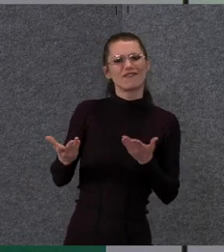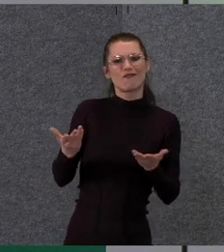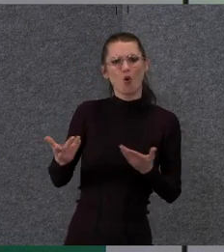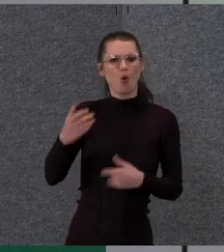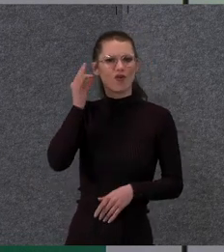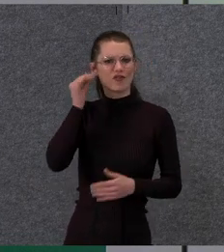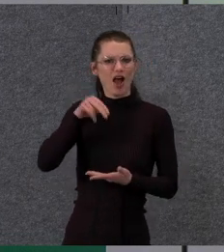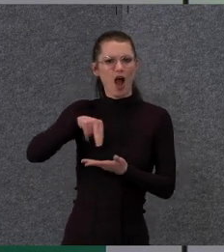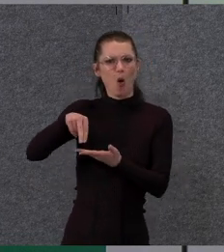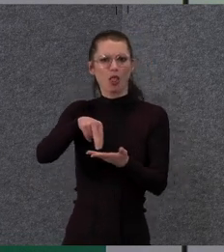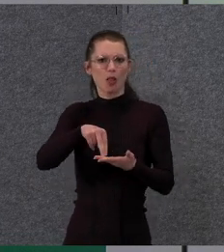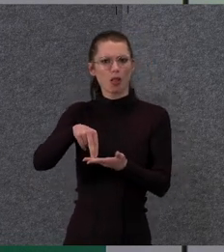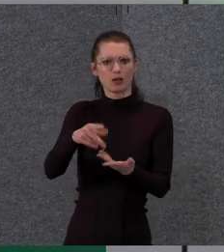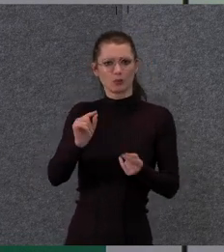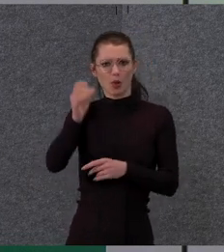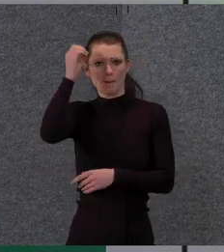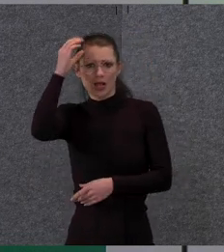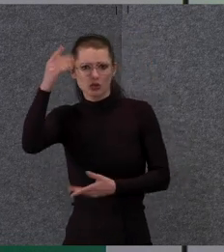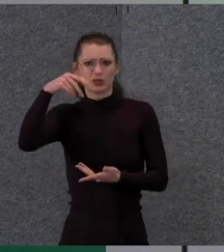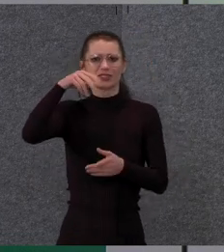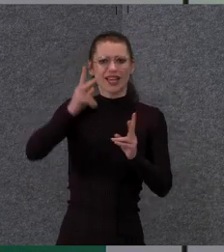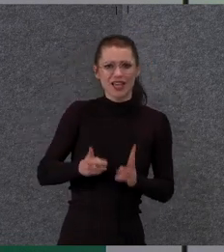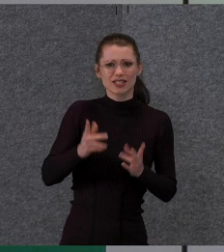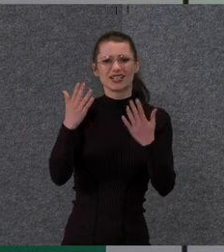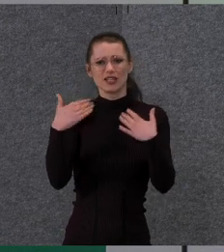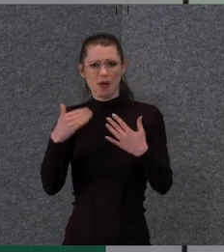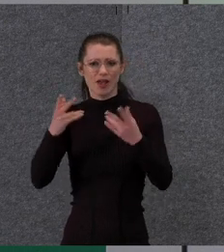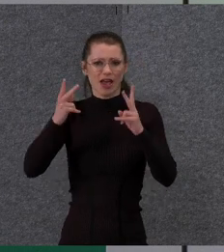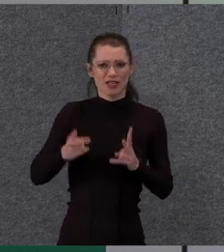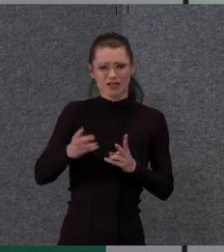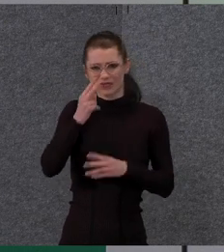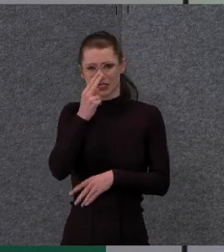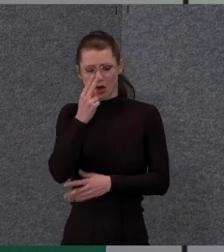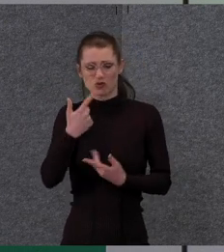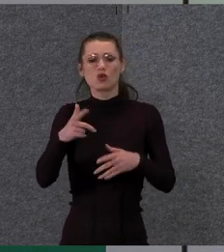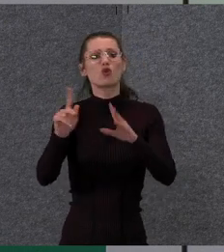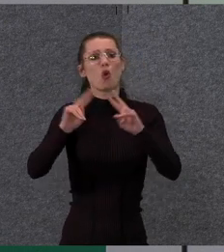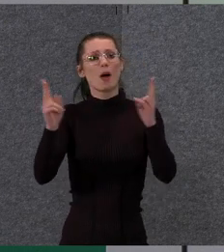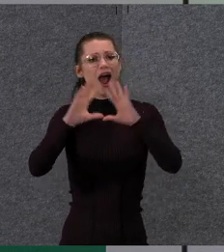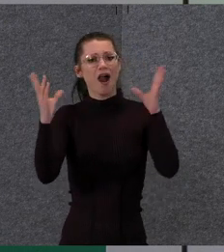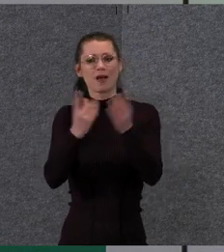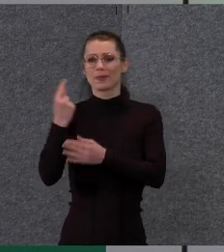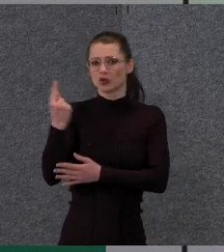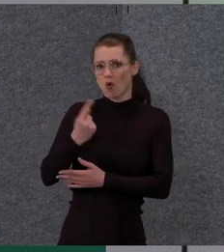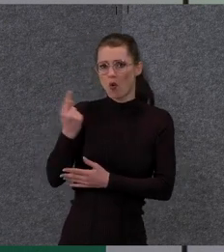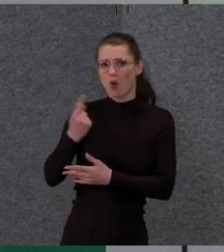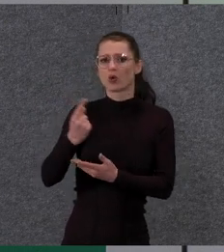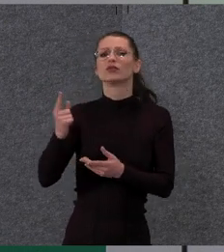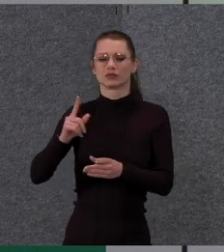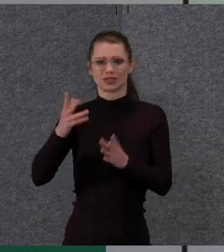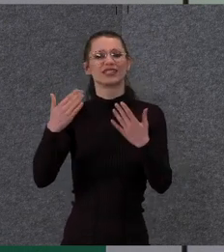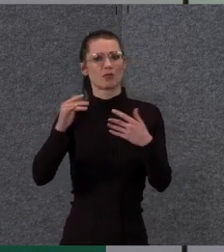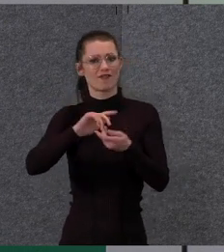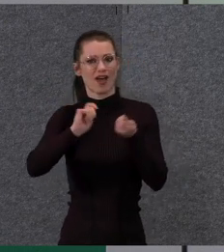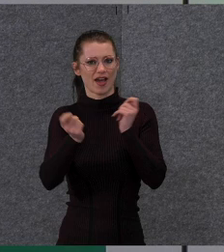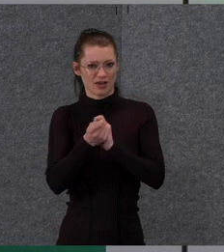Gerechtigkeit und Bildungsgerechtigkeit? Wie steht es um Klimagerechtigkeit? Globale Bedrohungen wie den Klimawandel oder Pandemien bekämpft man nicht